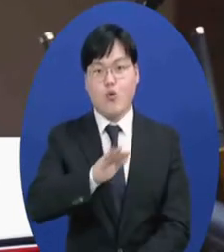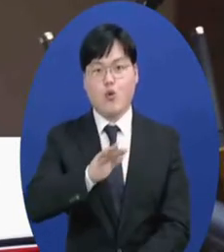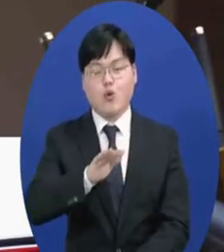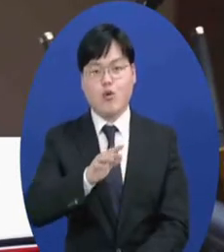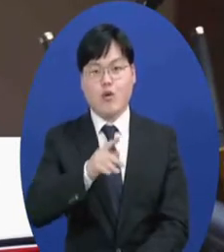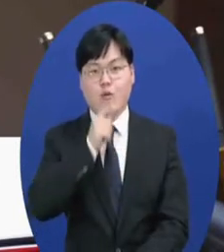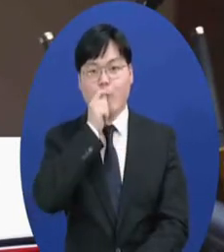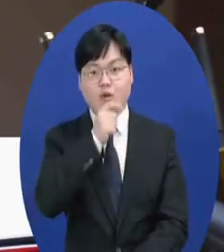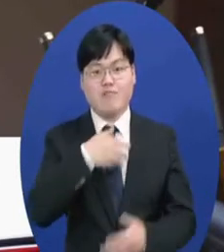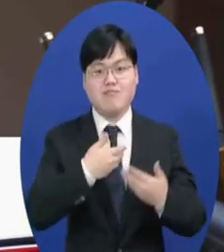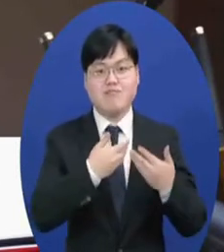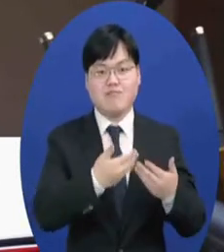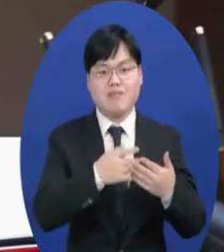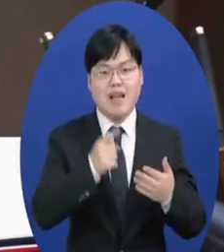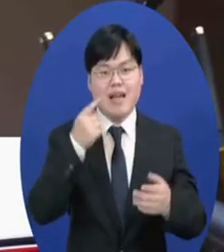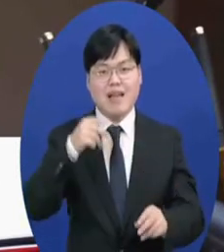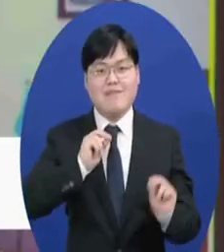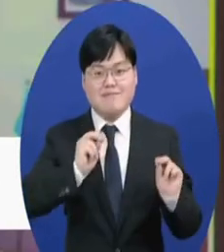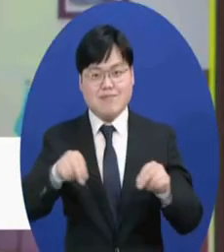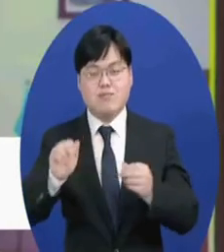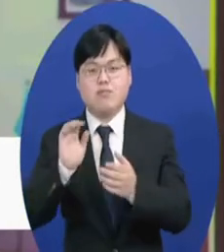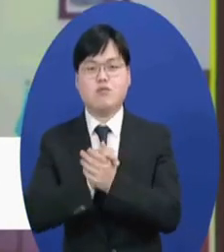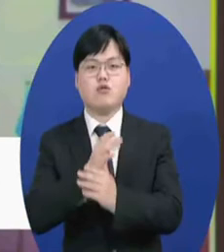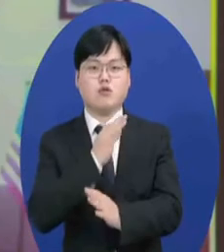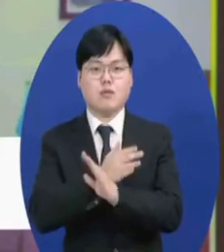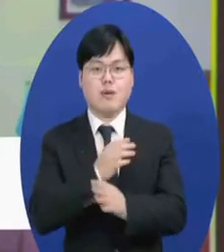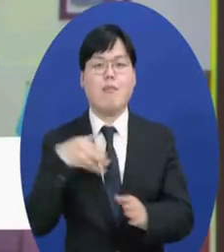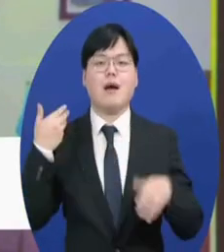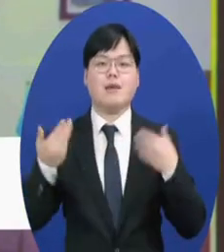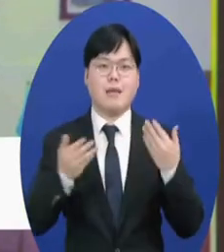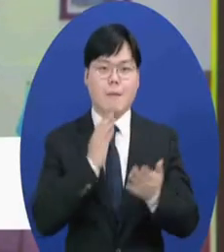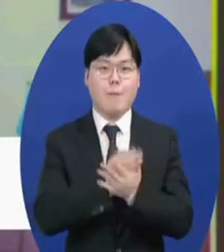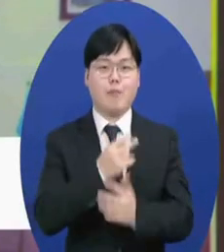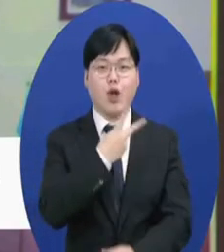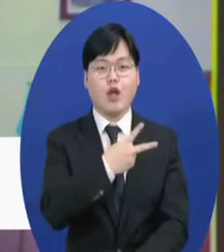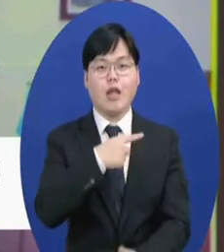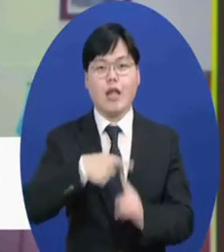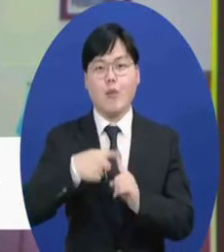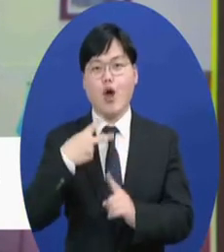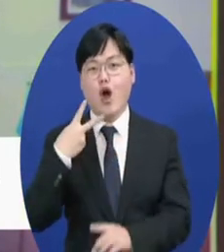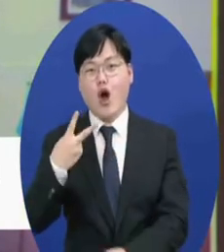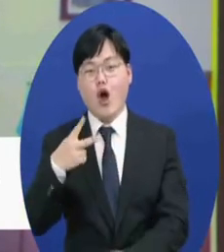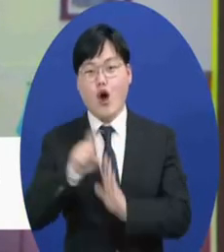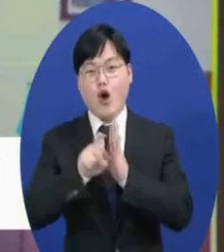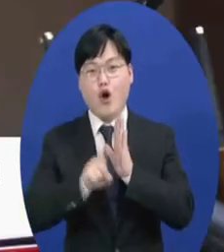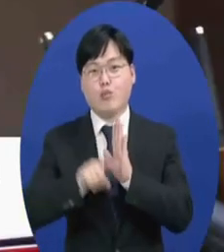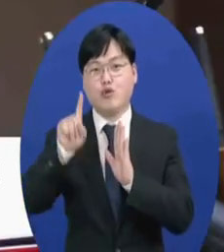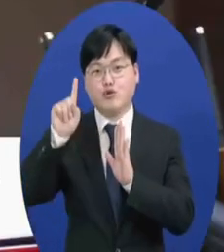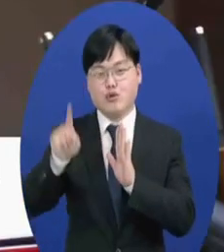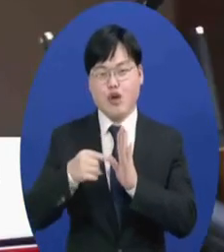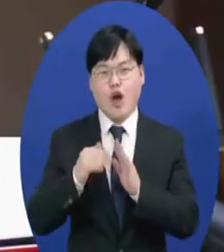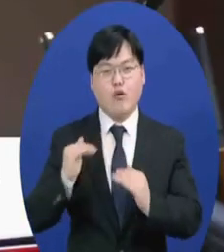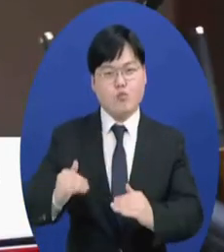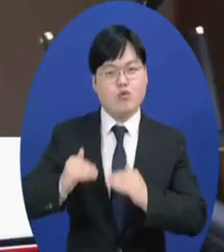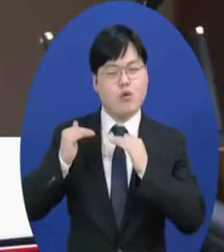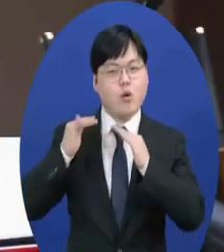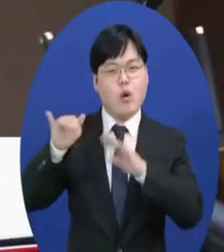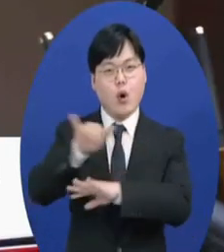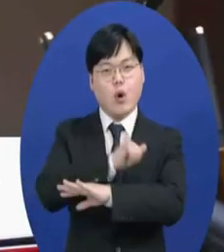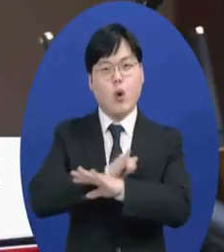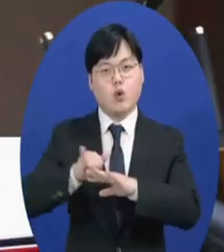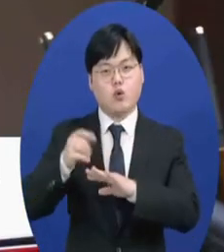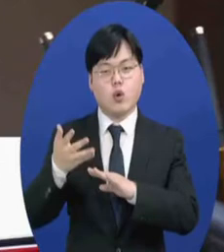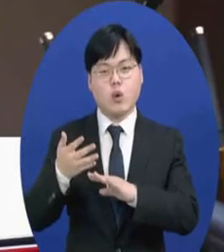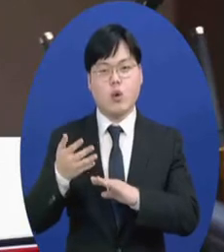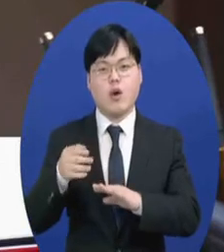байгаа ийм одоо санамж бичиг өнөөдөр зурж байгаа да баяртай байна. Хоёр дээр нэмэх нь хоёр хөтөлбөрийн хүлэн зөвшөөрлийг одоо өндөр хөгжилтэй улс